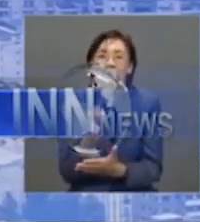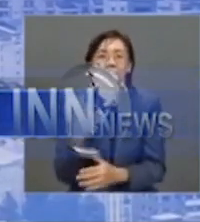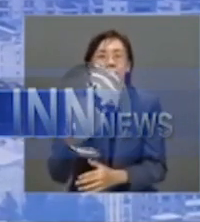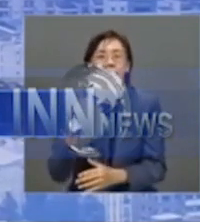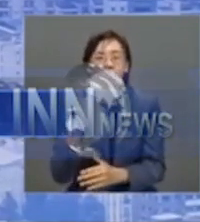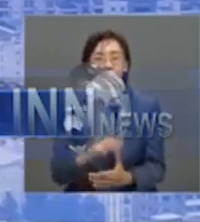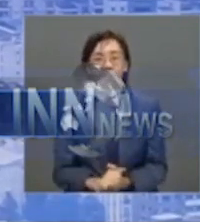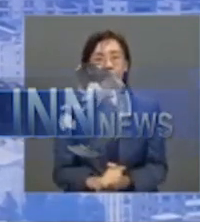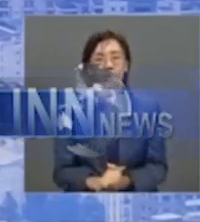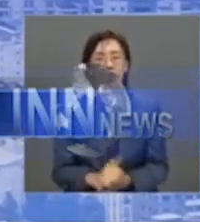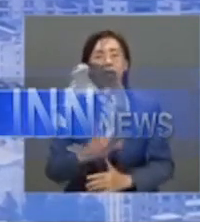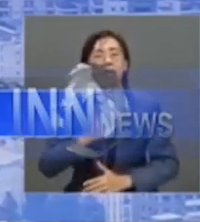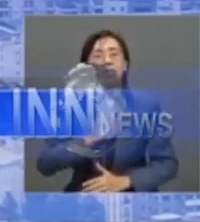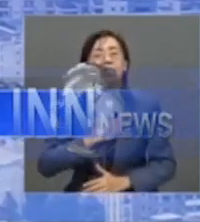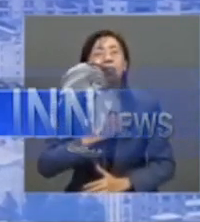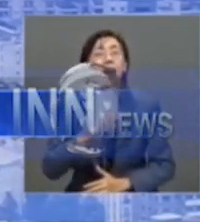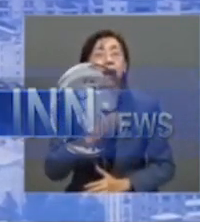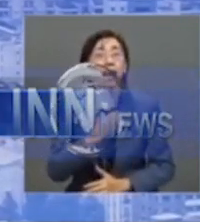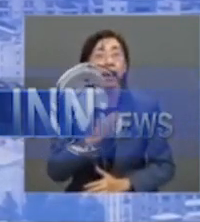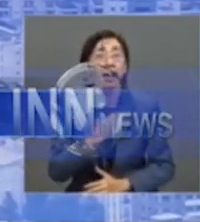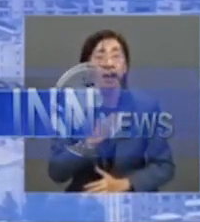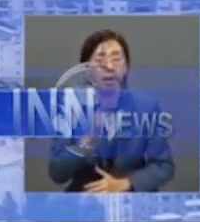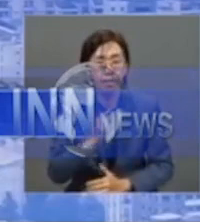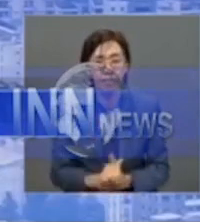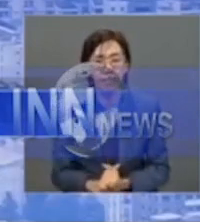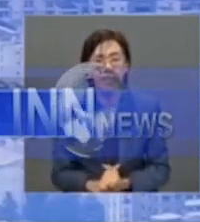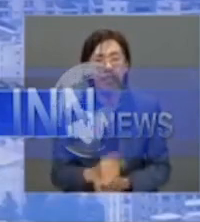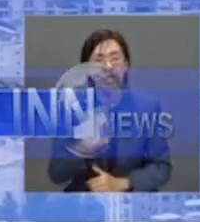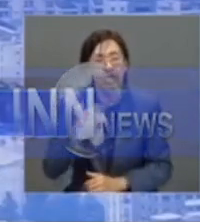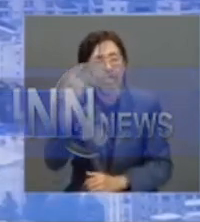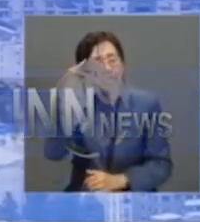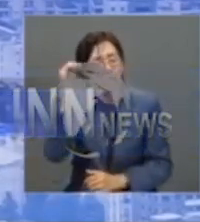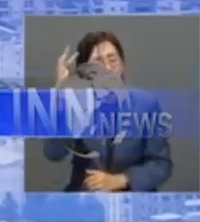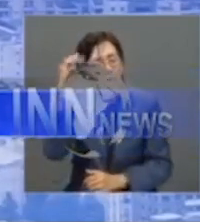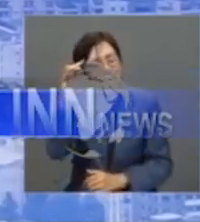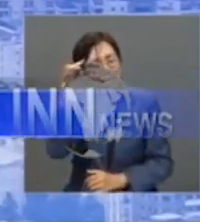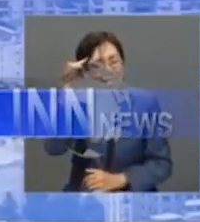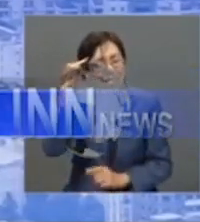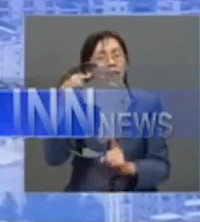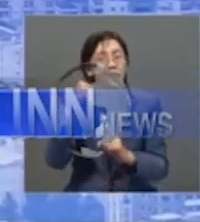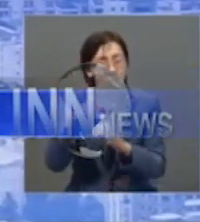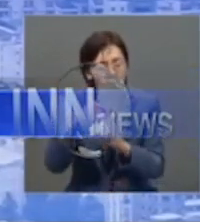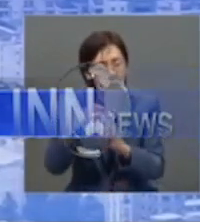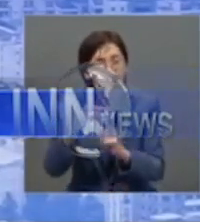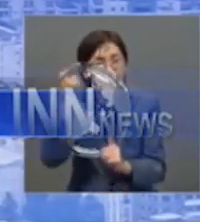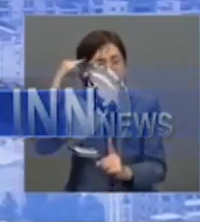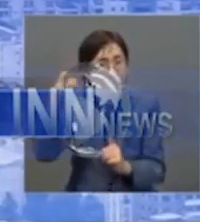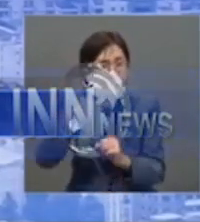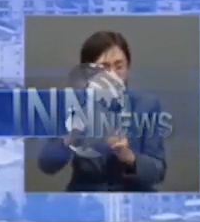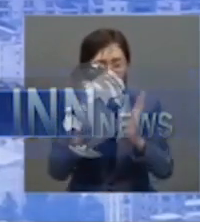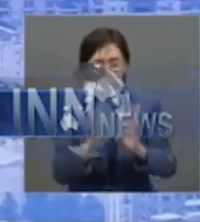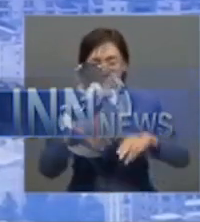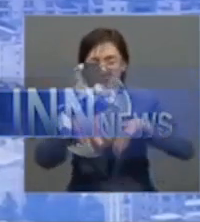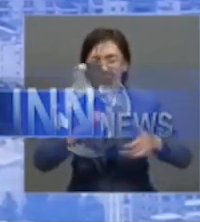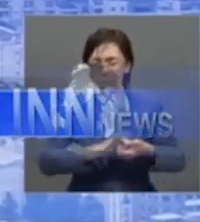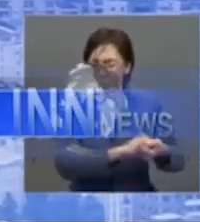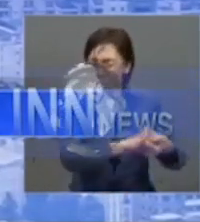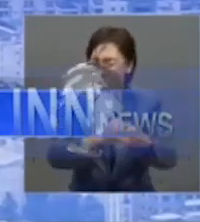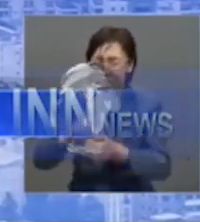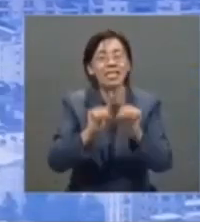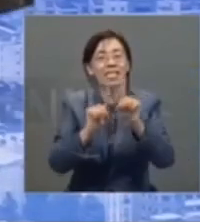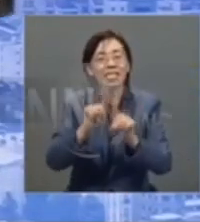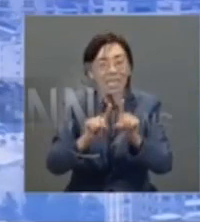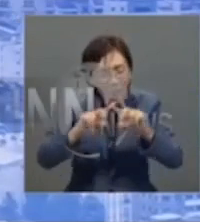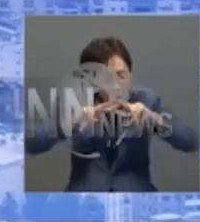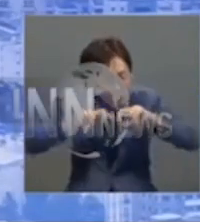ตรการเป็นการทำงานของคนไทยทั้งประเทศที่ร่วมกันแก้ไขสถานการณ์การแพร่ระบาดของเชื้อไวรัสไปด้วยกันซึ่งหากสามารถควบคุมส